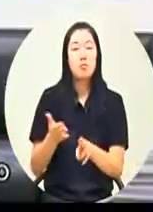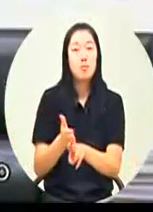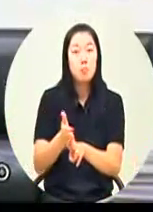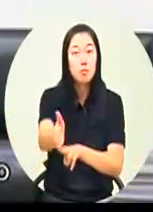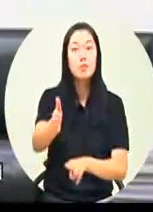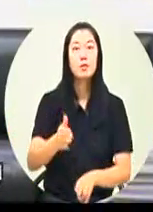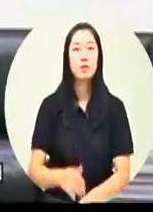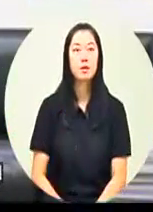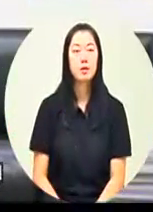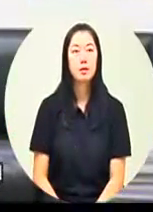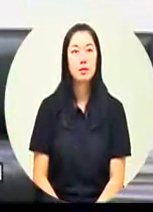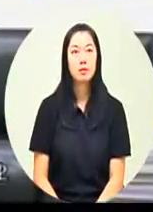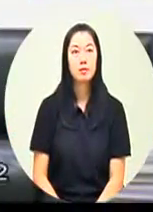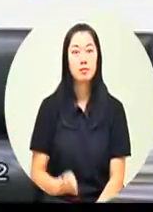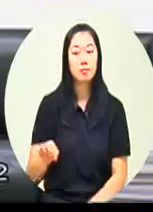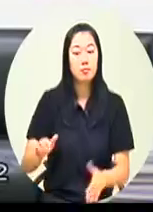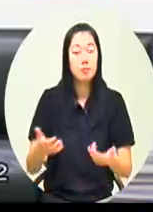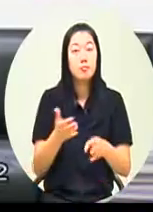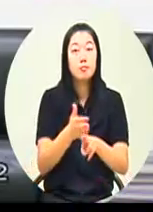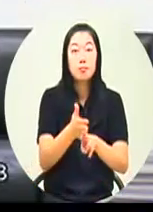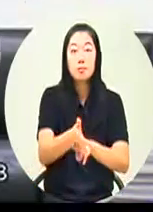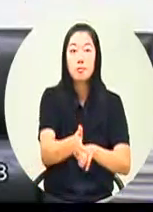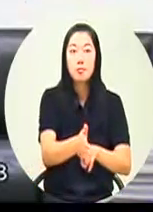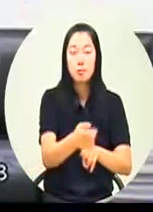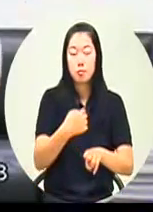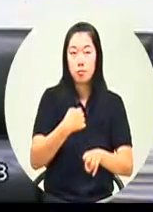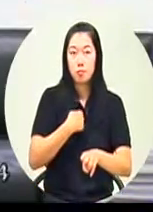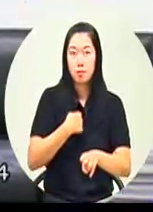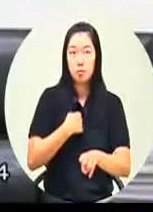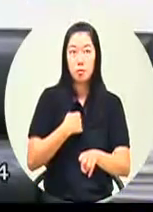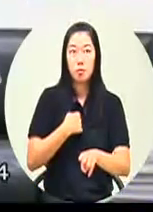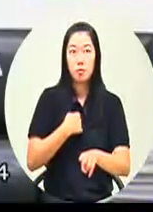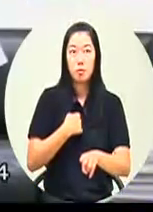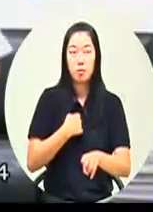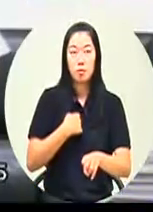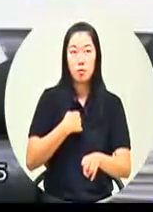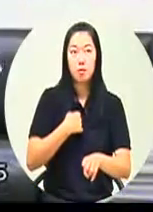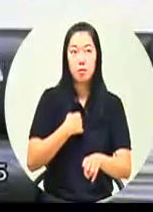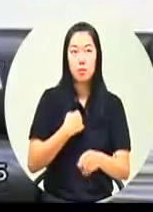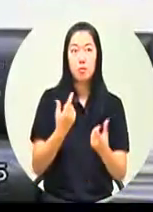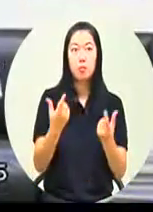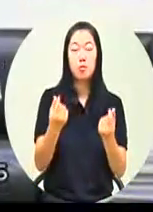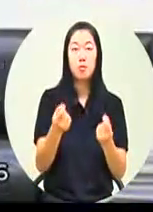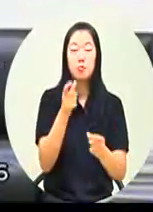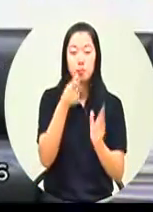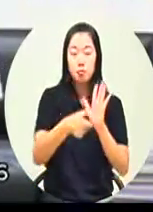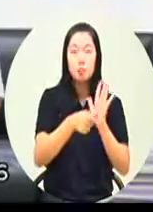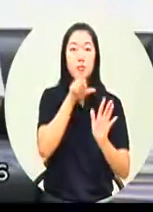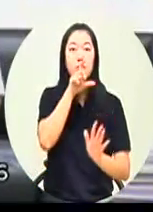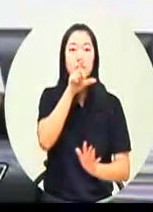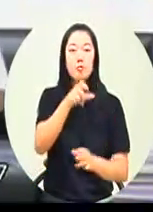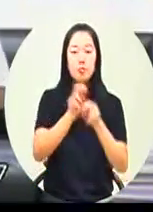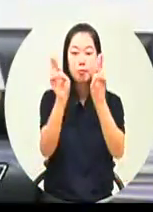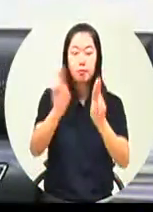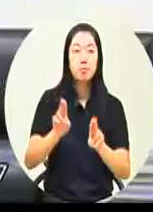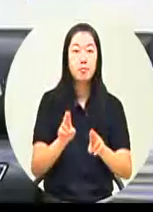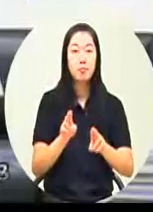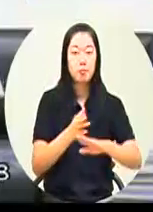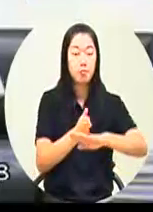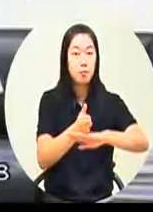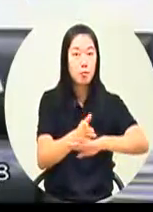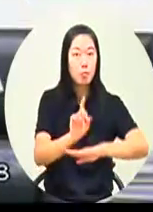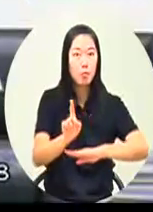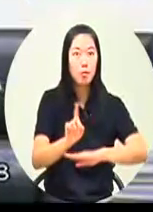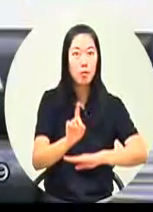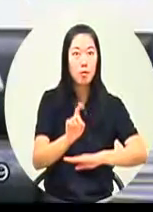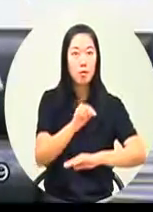但是他们的轻轨跟我们是一样的，都叫做电车了，但差别差在哪？他轻轨是